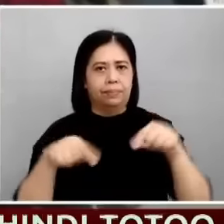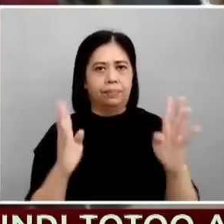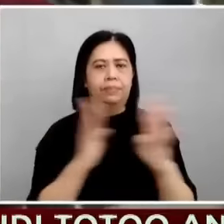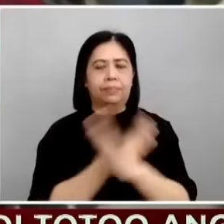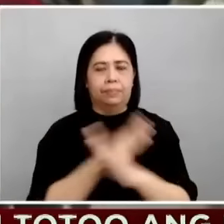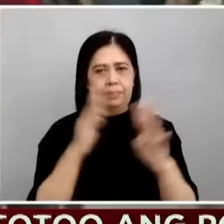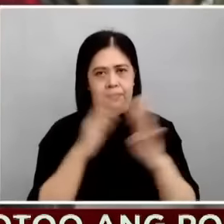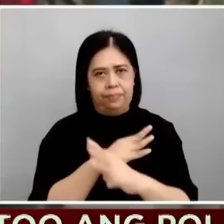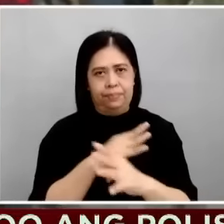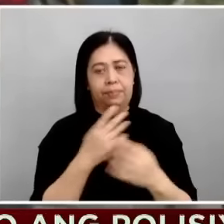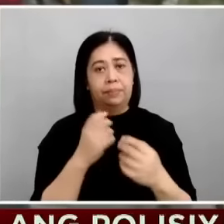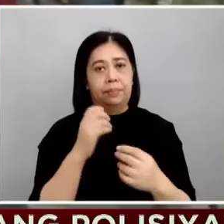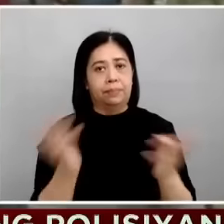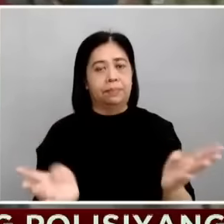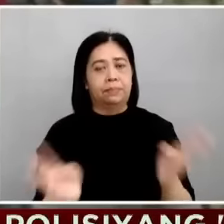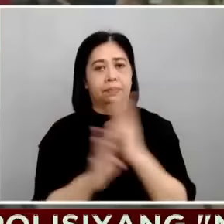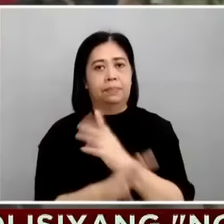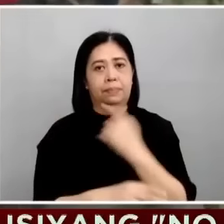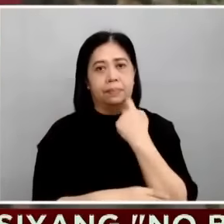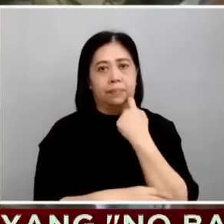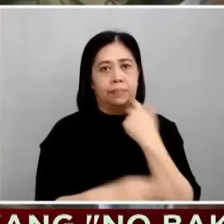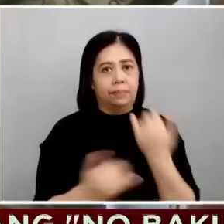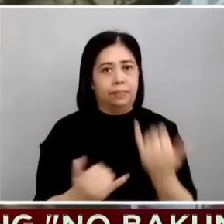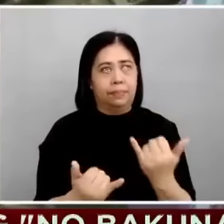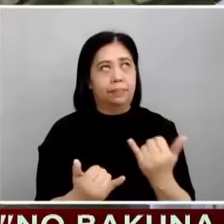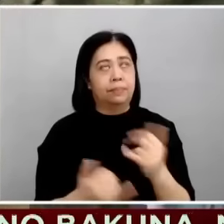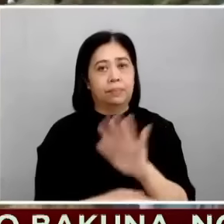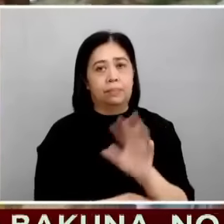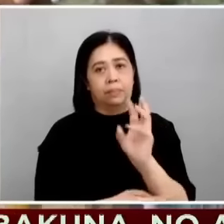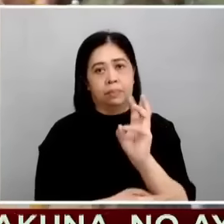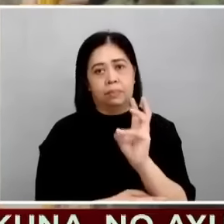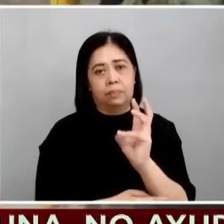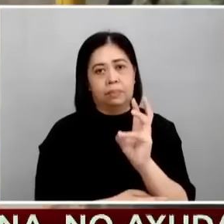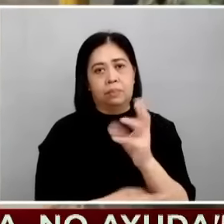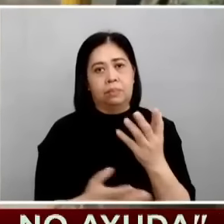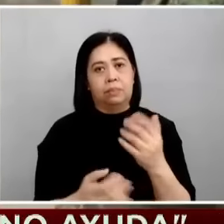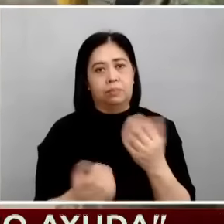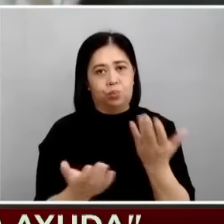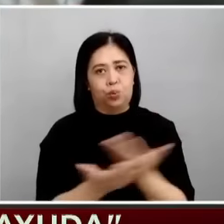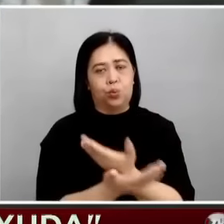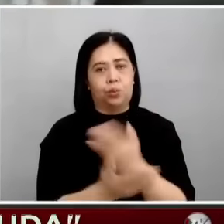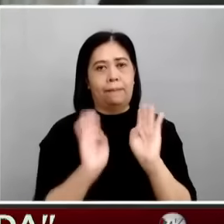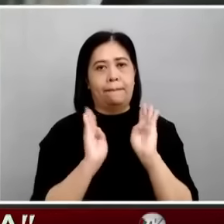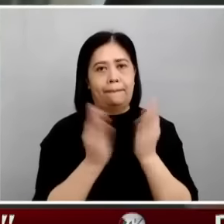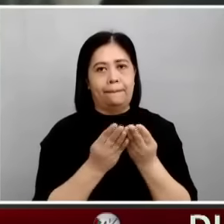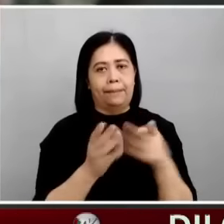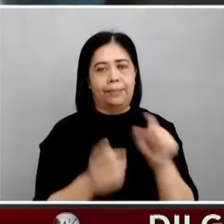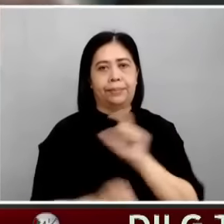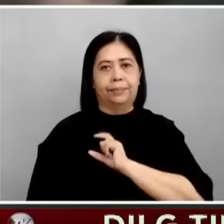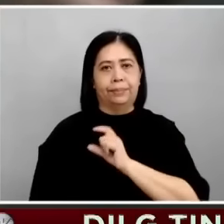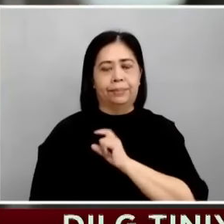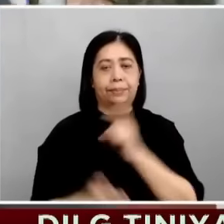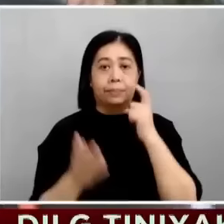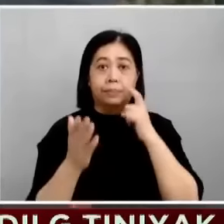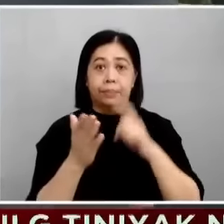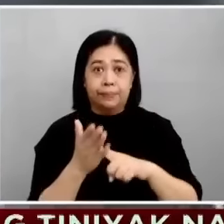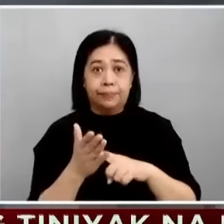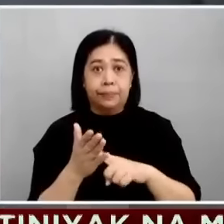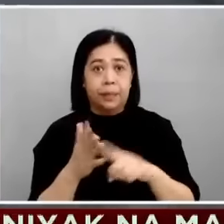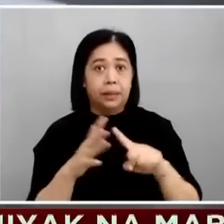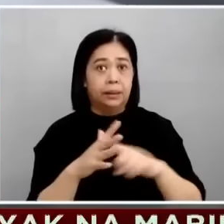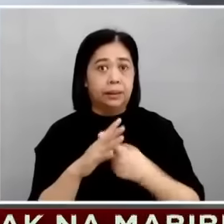dyan. Napapalit lang bago ngayong bandang alas 6 at bagong batch na ito ng mga police. Napansin natin na simula